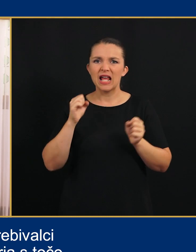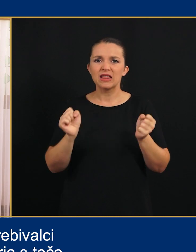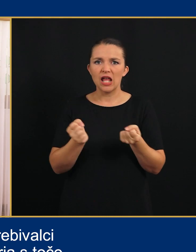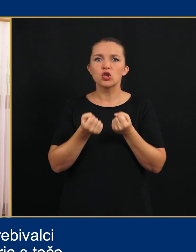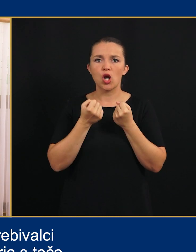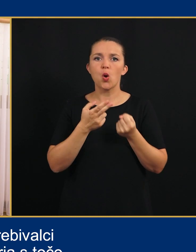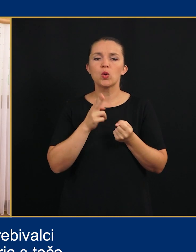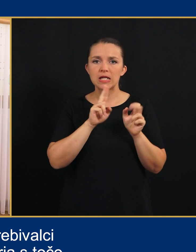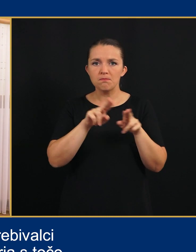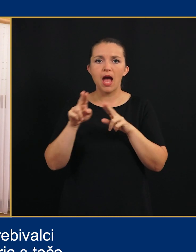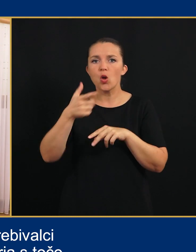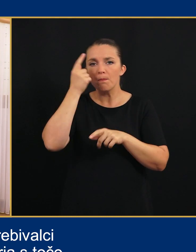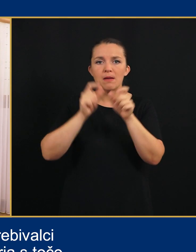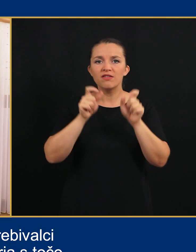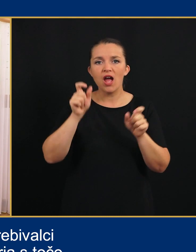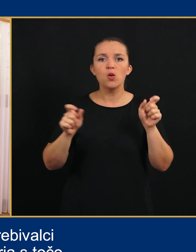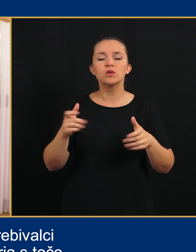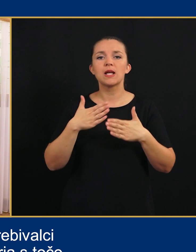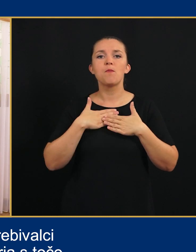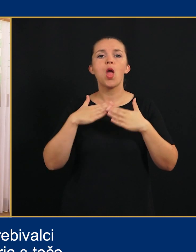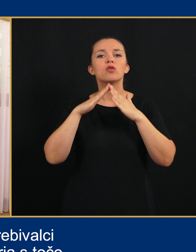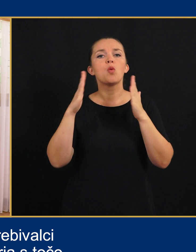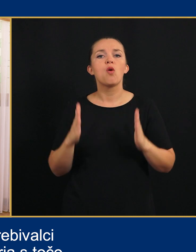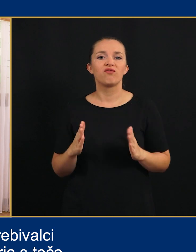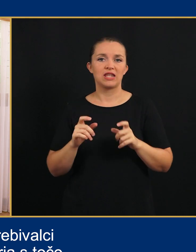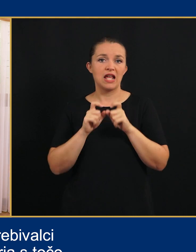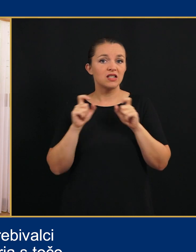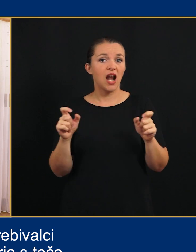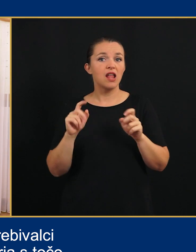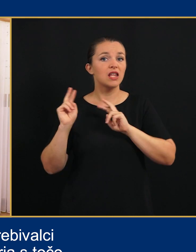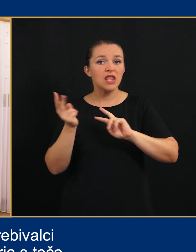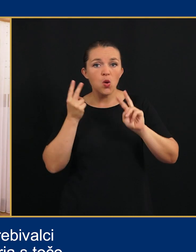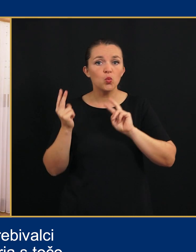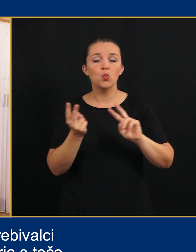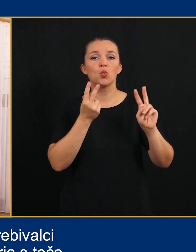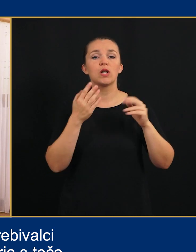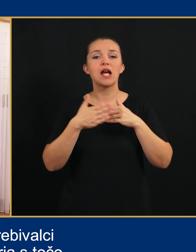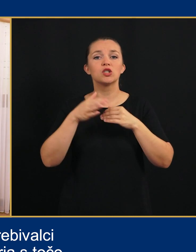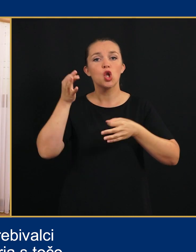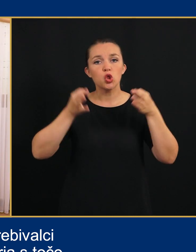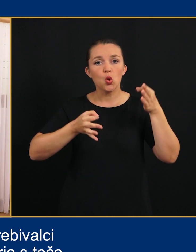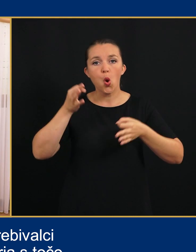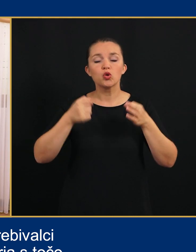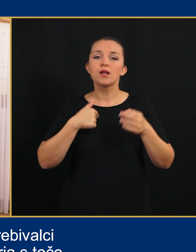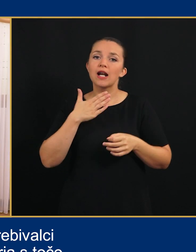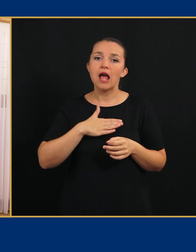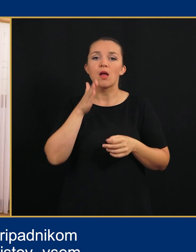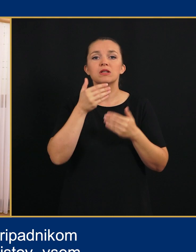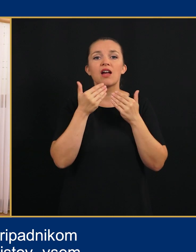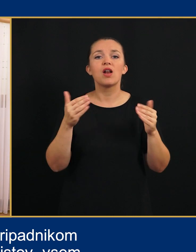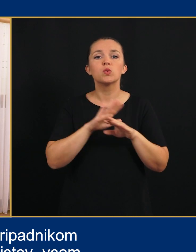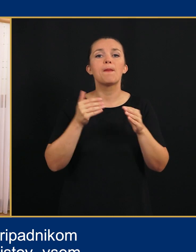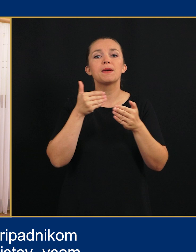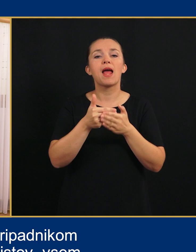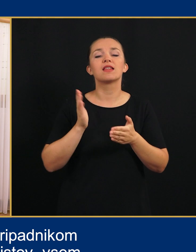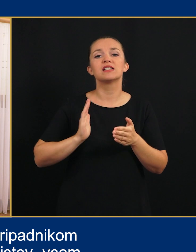precej težav imajo prebivalci moje domovine zaradi neurja s točo. Rada bi